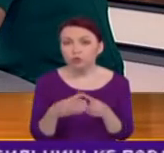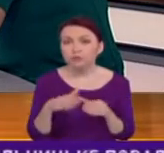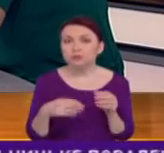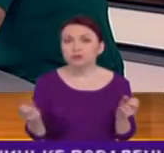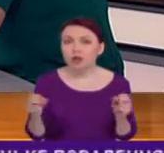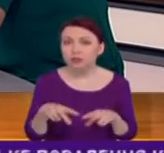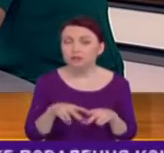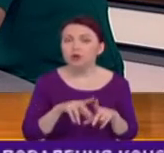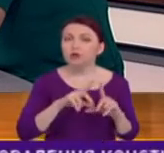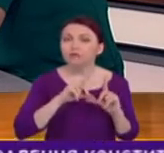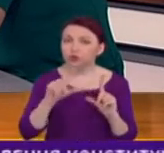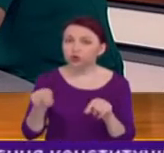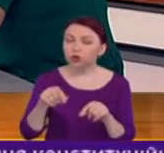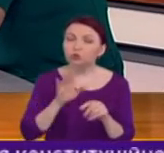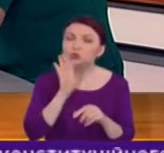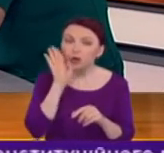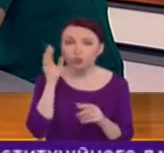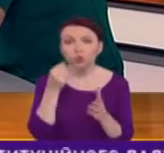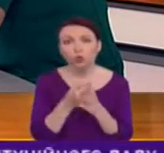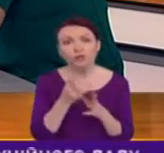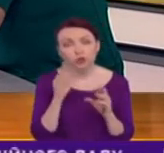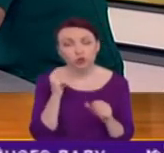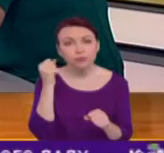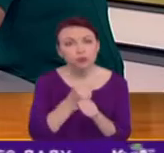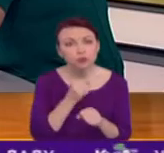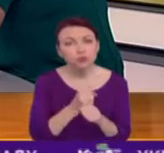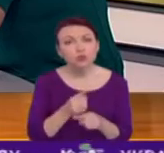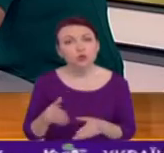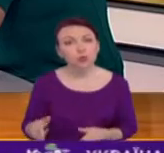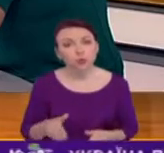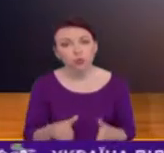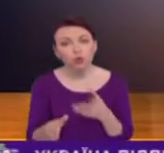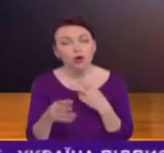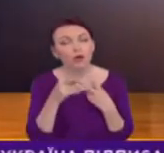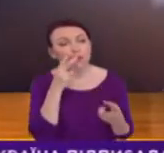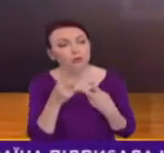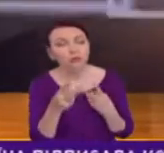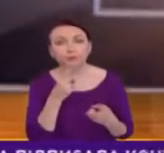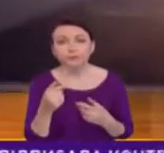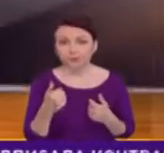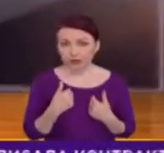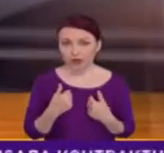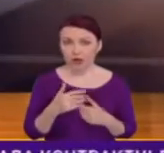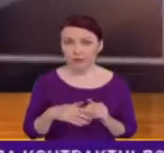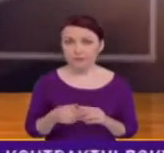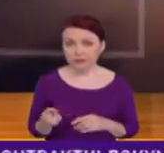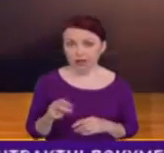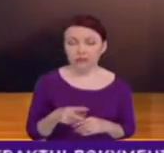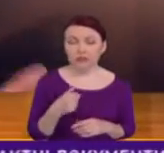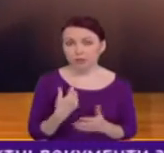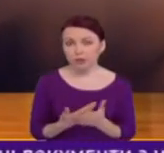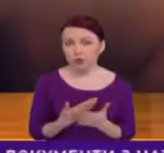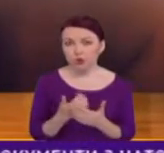спеціалістів виїжджають там зранку до вечора, вони працюють на дорогах, і я як спеціаліст, я